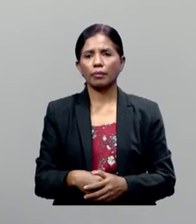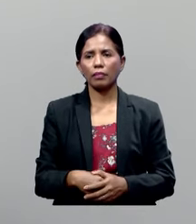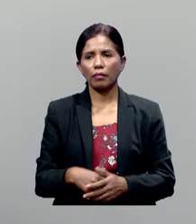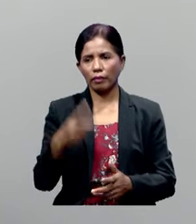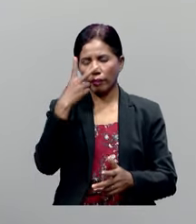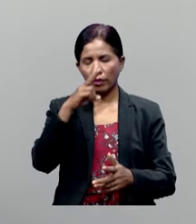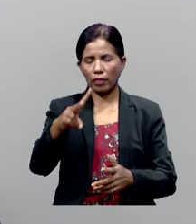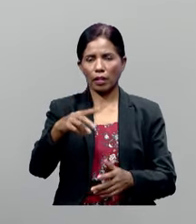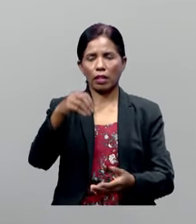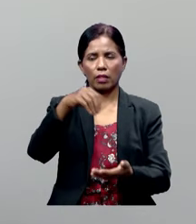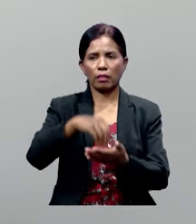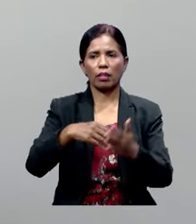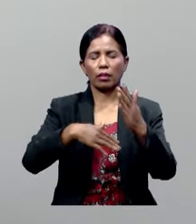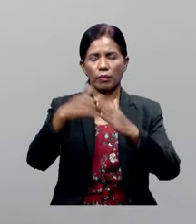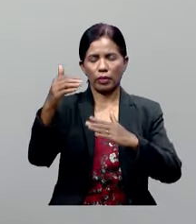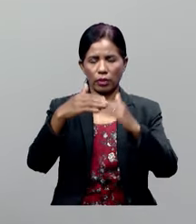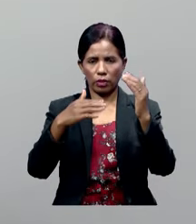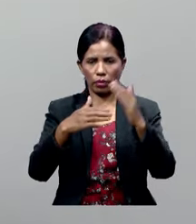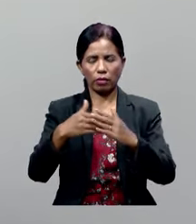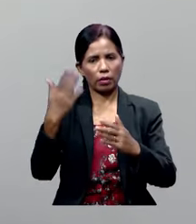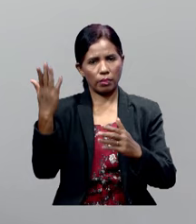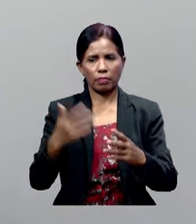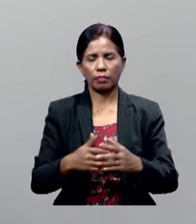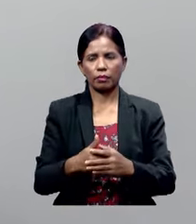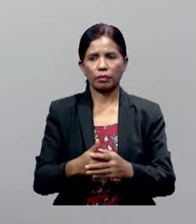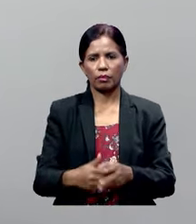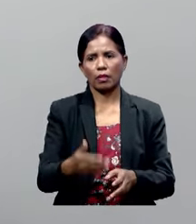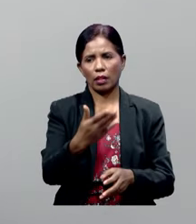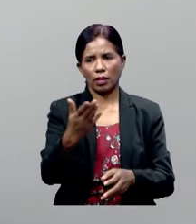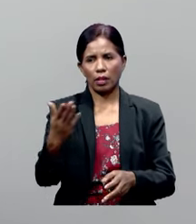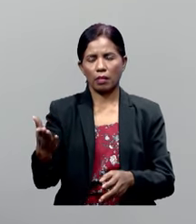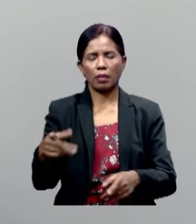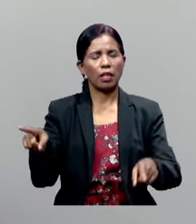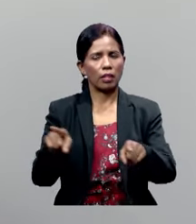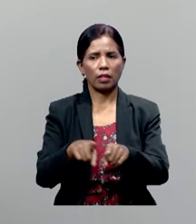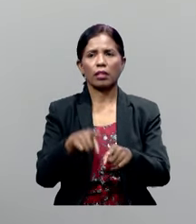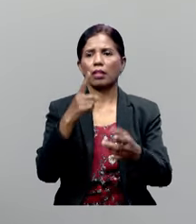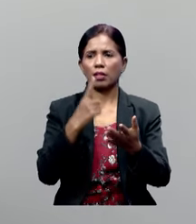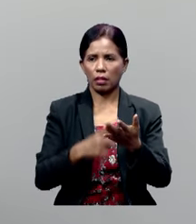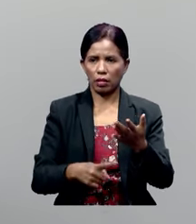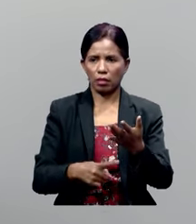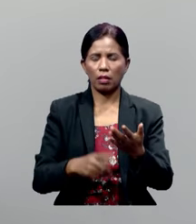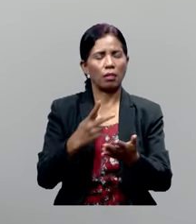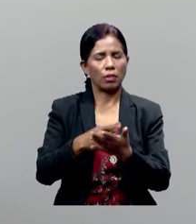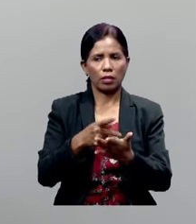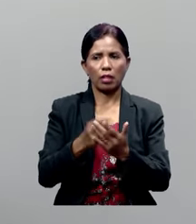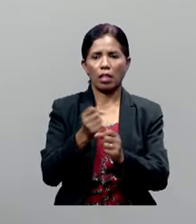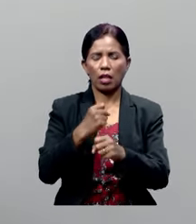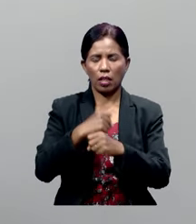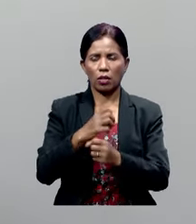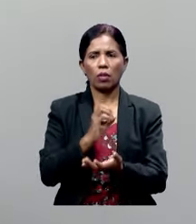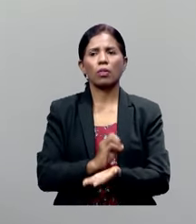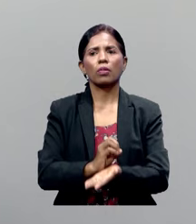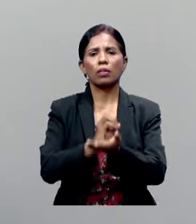nasa investimento bai infrastruktura basiko ne ini bel separa gala sedema proyek sira la yo kusi ho